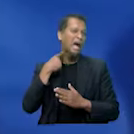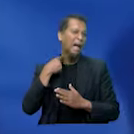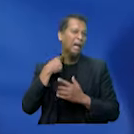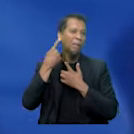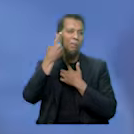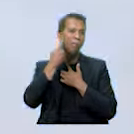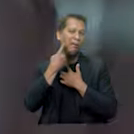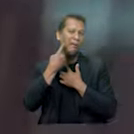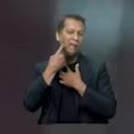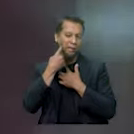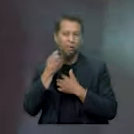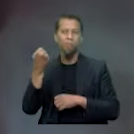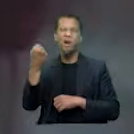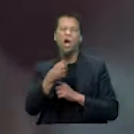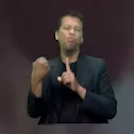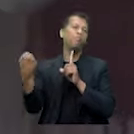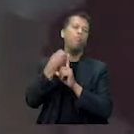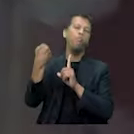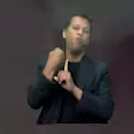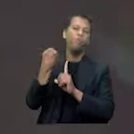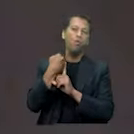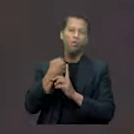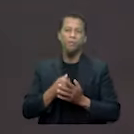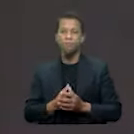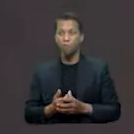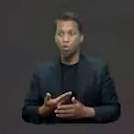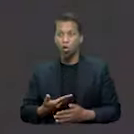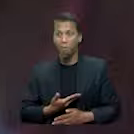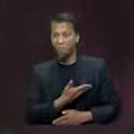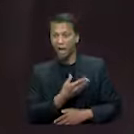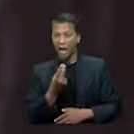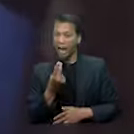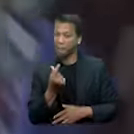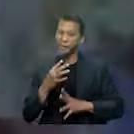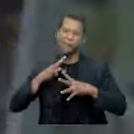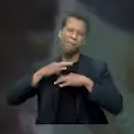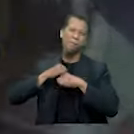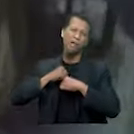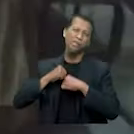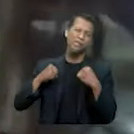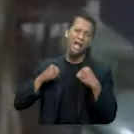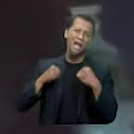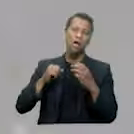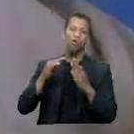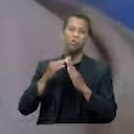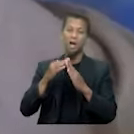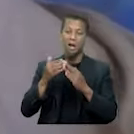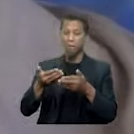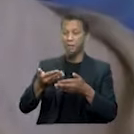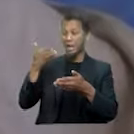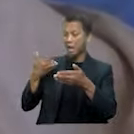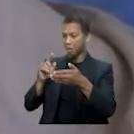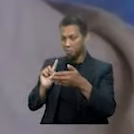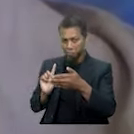pelaku. Korban bahkan nyaris diperkosa oleh pelaku yang masuk rumah korban dari pintu belakang. Orang itu